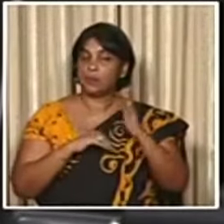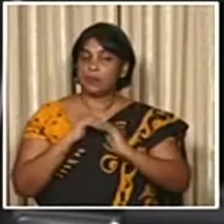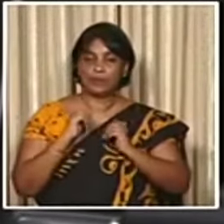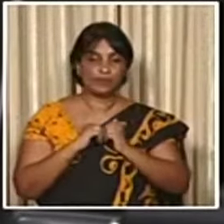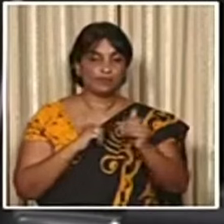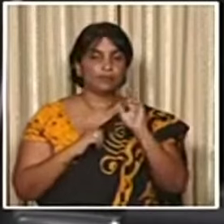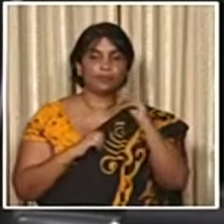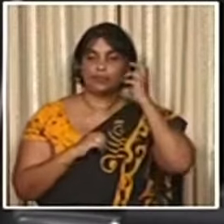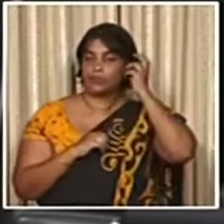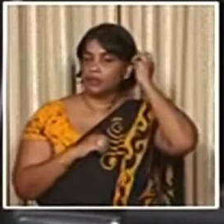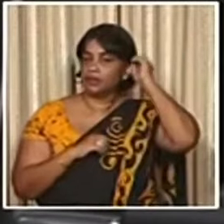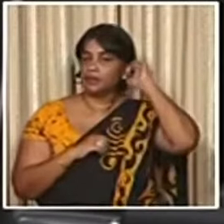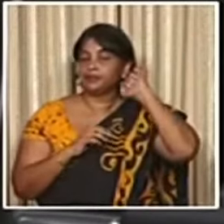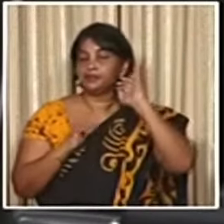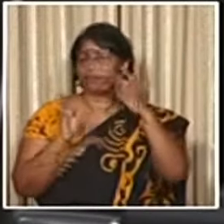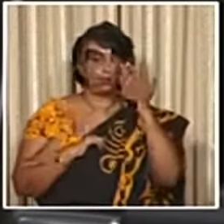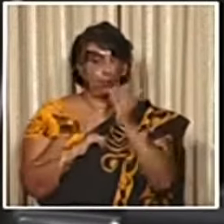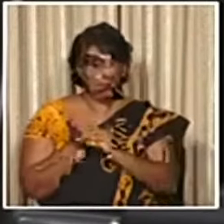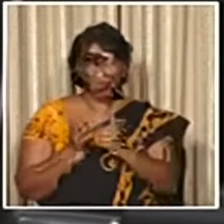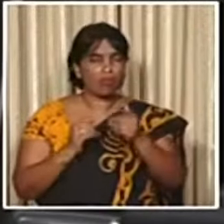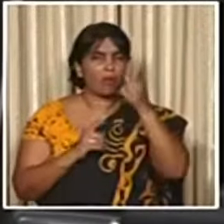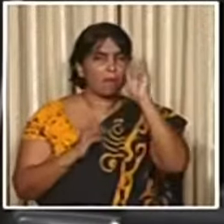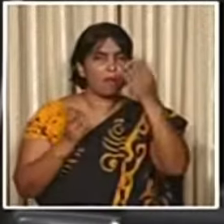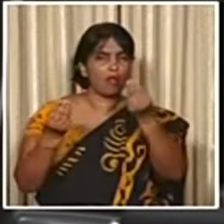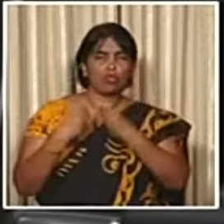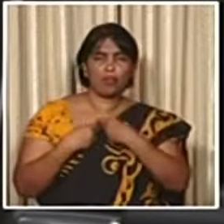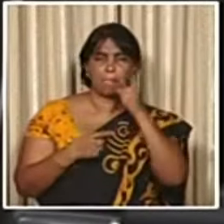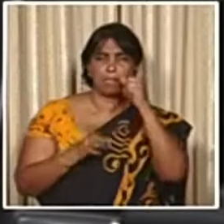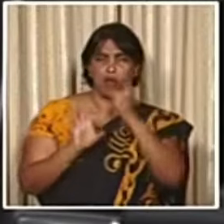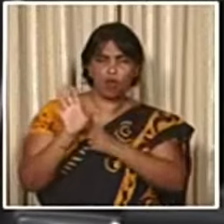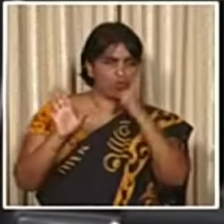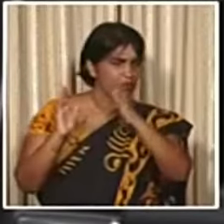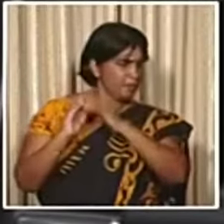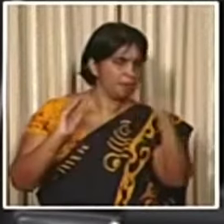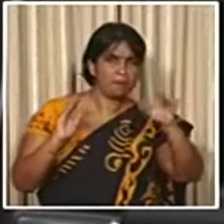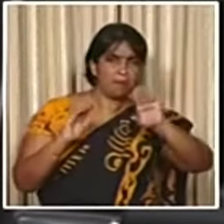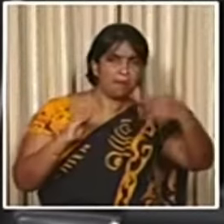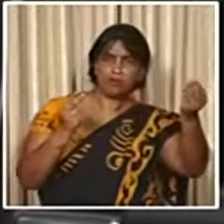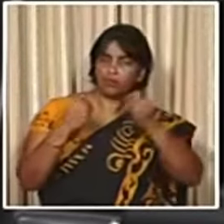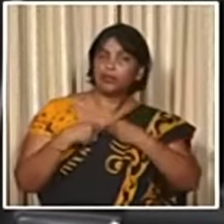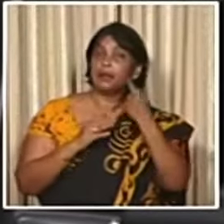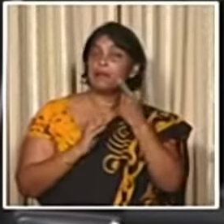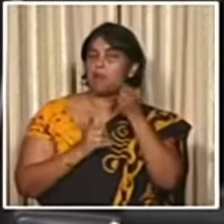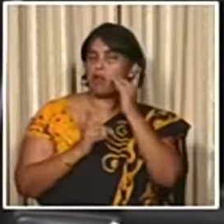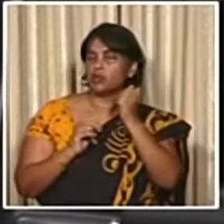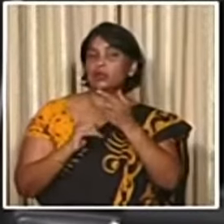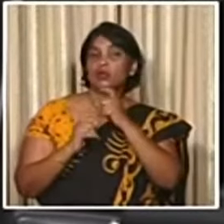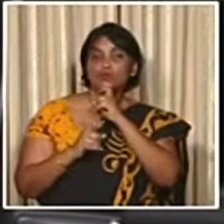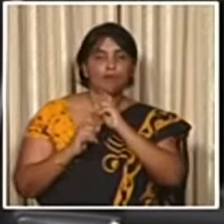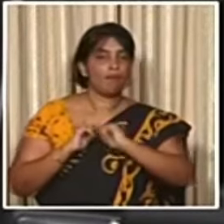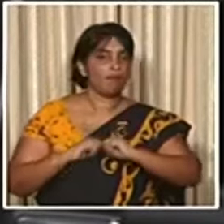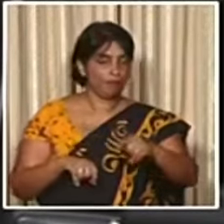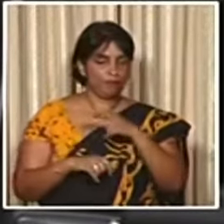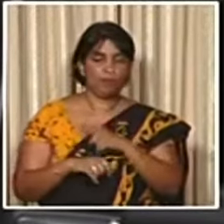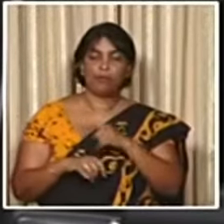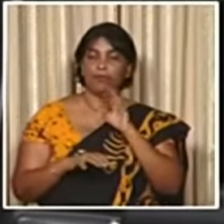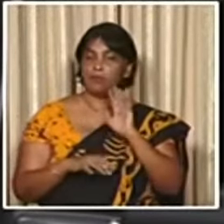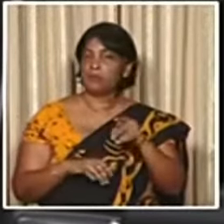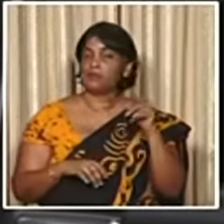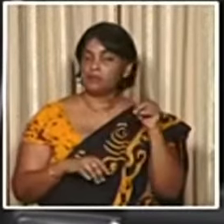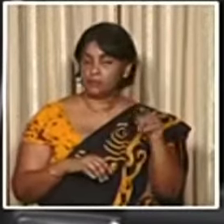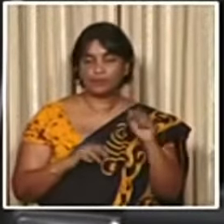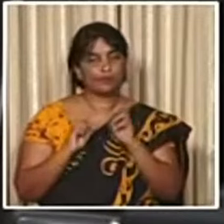ක්‍රියාත්මක කරන්න ඉල්ලනවා නම් අධිකරණයට හේතු දක්වන්න ඕනේ ඇයි ප්‍රමාදුනේ කියලා. එතකොට ඒ නීති ප්‍රතිපත්ති ක්‍රියාත්මක වෙනවා අධිකරණේ. නමුත්